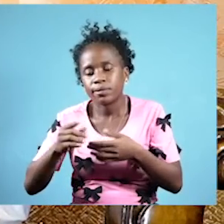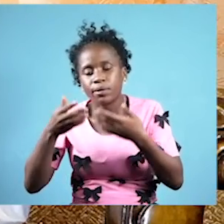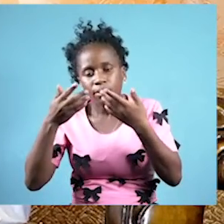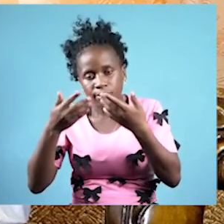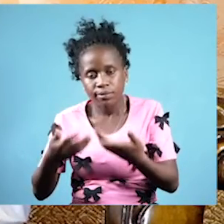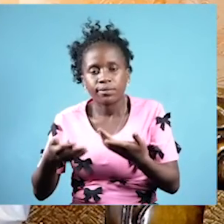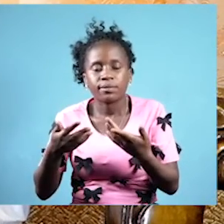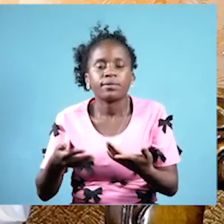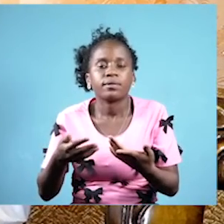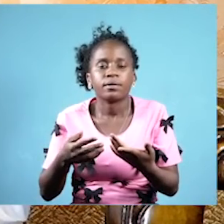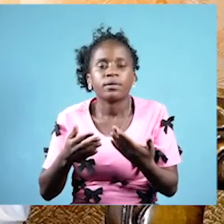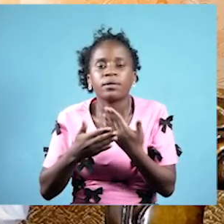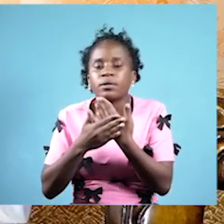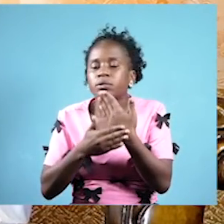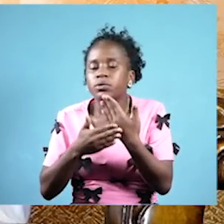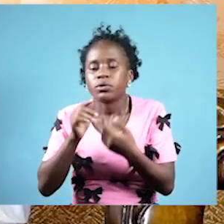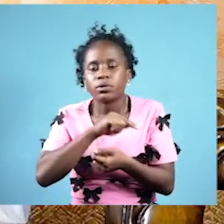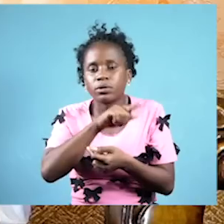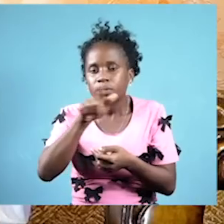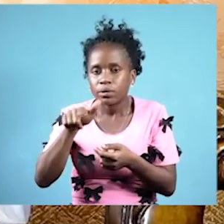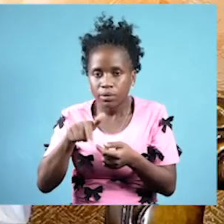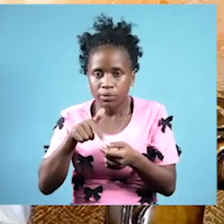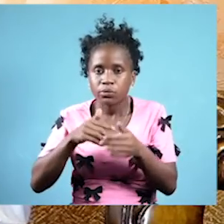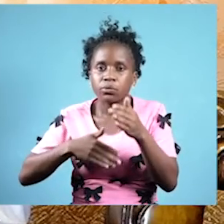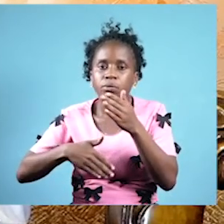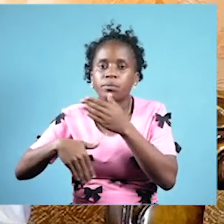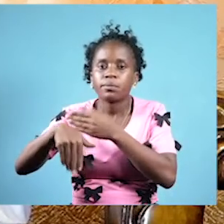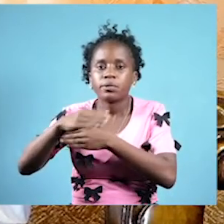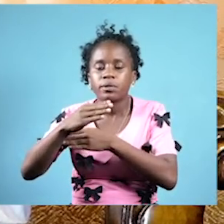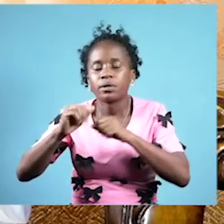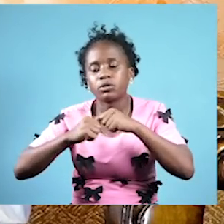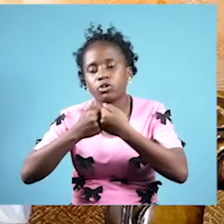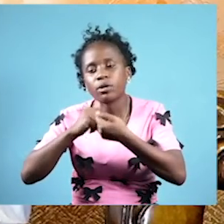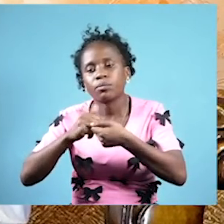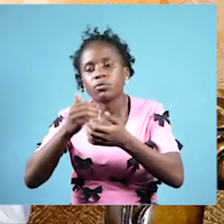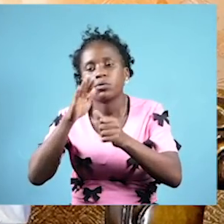ni kuwaomba tu Watanzania. Ndio. Kwamba sasa hivi